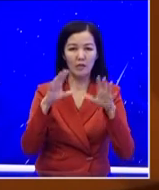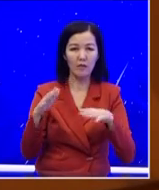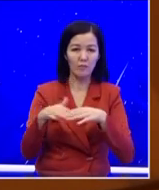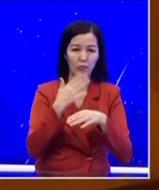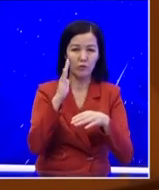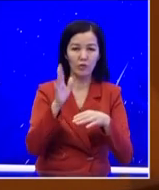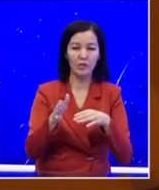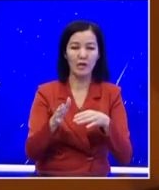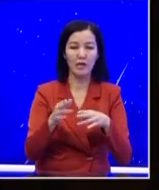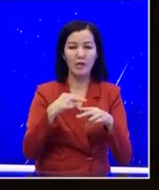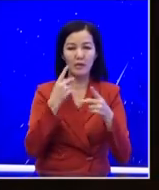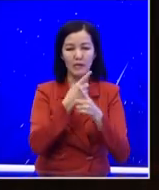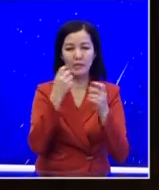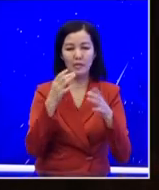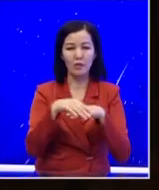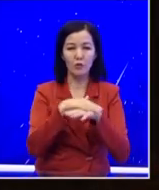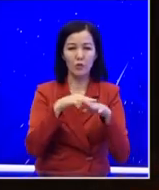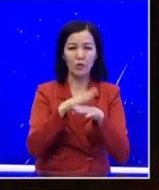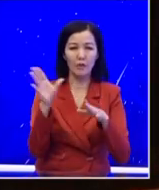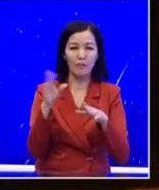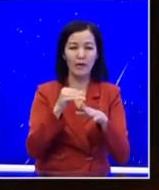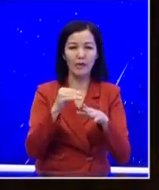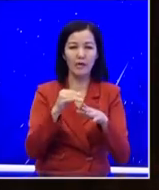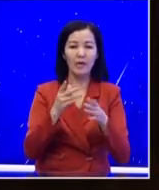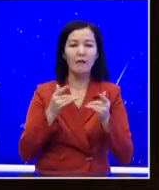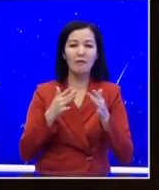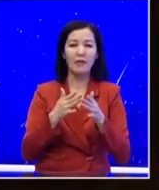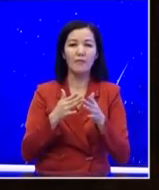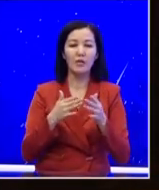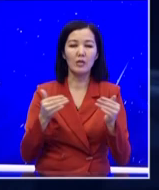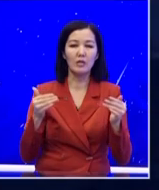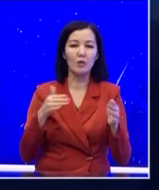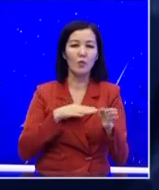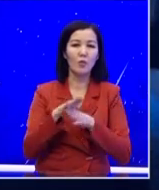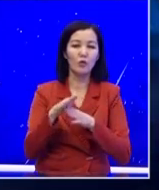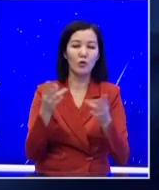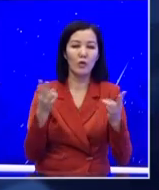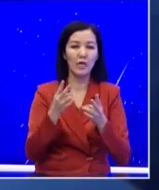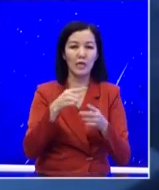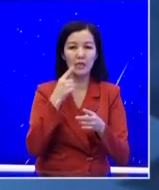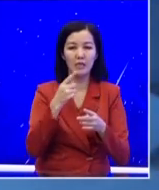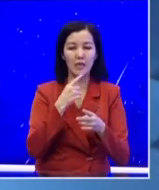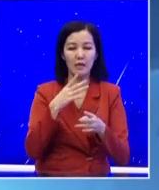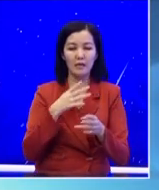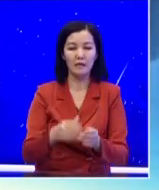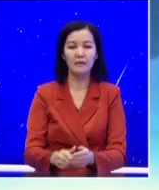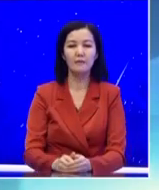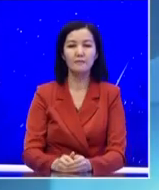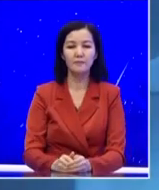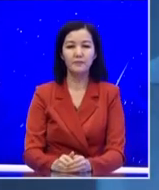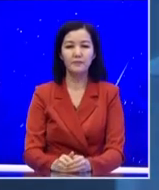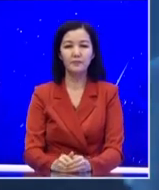тартылатынын ескертеді. Сондықтан олар тұрғындарды барлық бекітілген талаптарды сақтауға шақырады. Мадина Берқызы, Абзал Нүсіпов, Жетісу